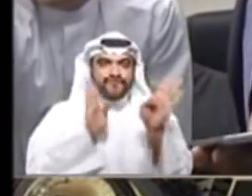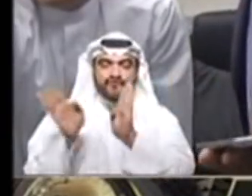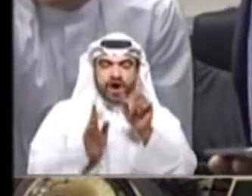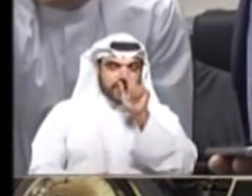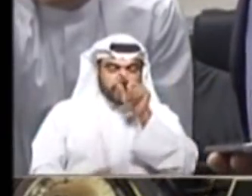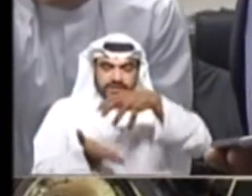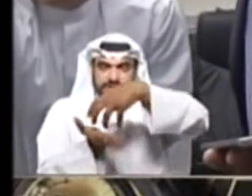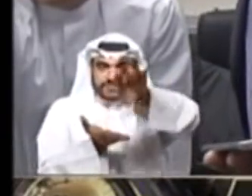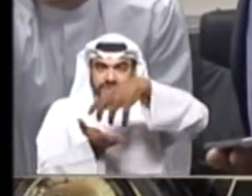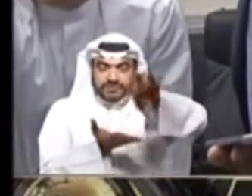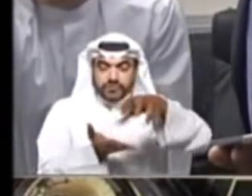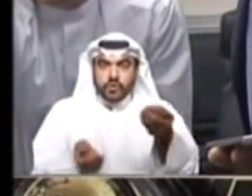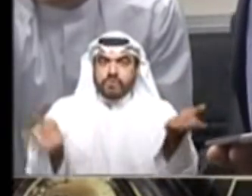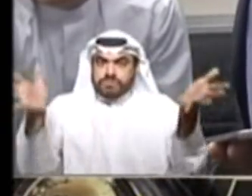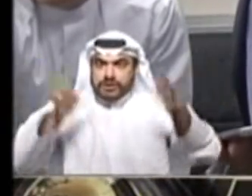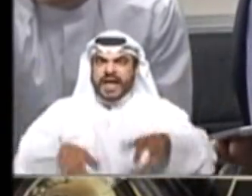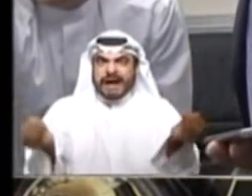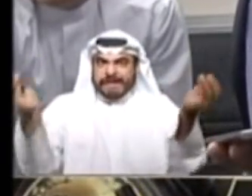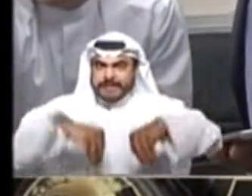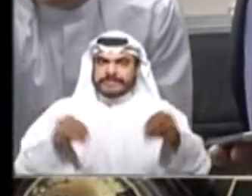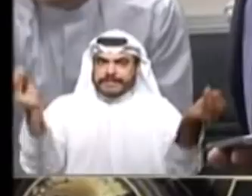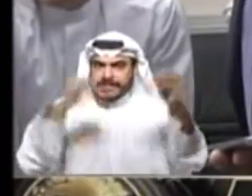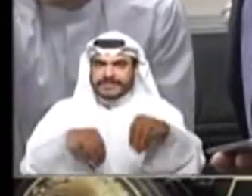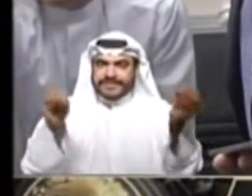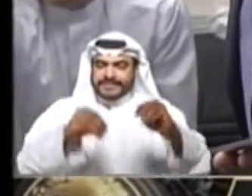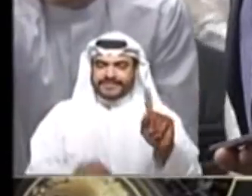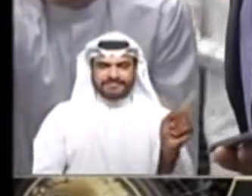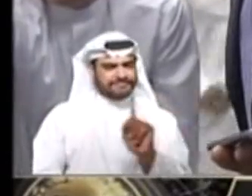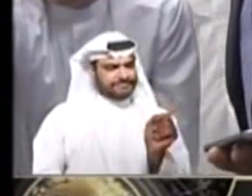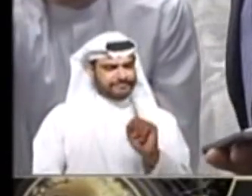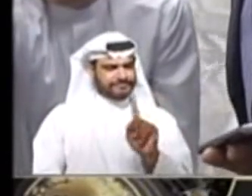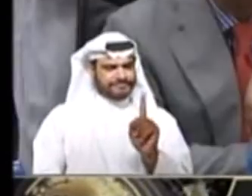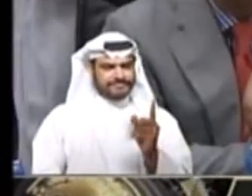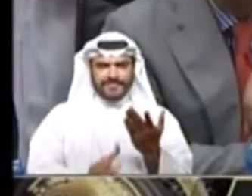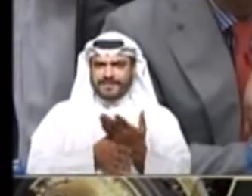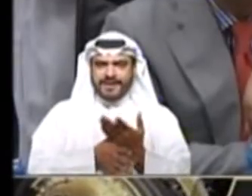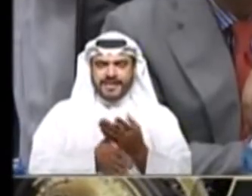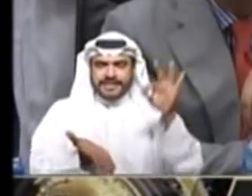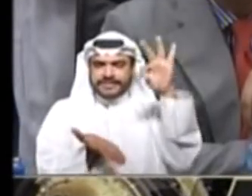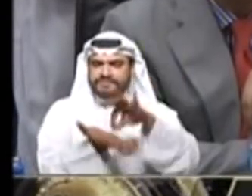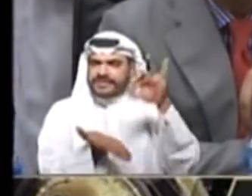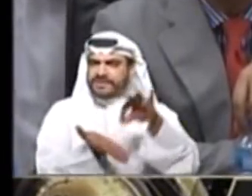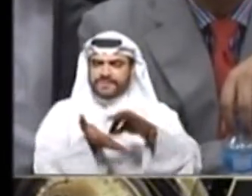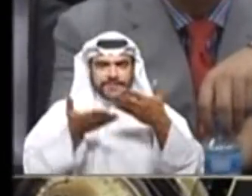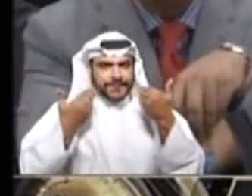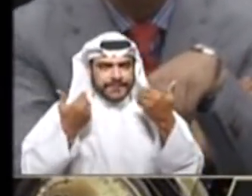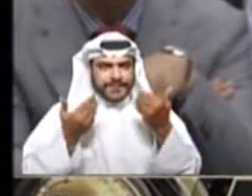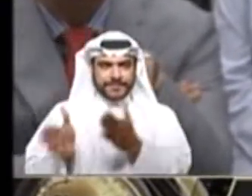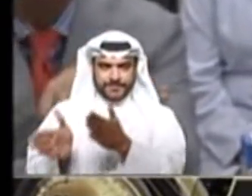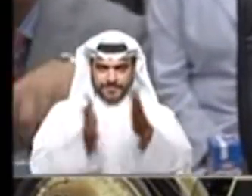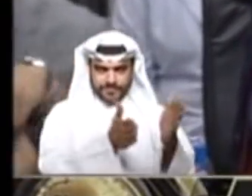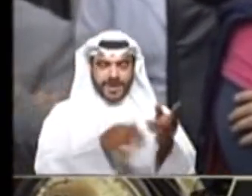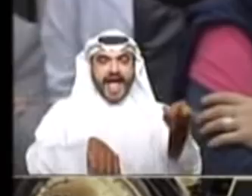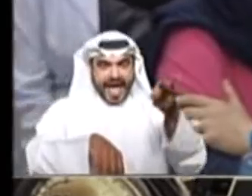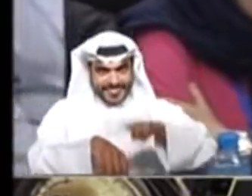الاعلام من تكبير للموضوع بشكل غير طبيعي وغير سليم. كما أكدت الوزارة أن